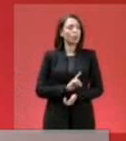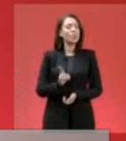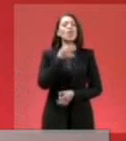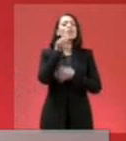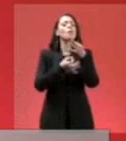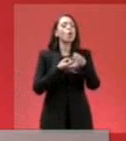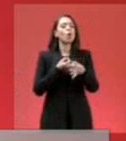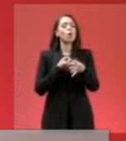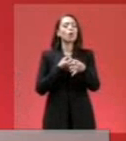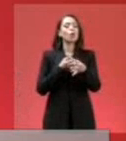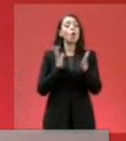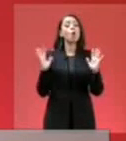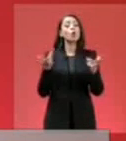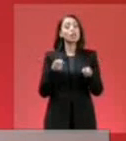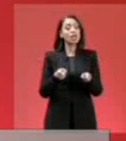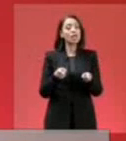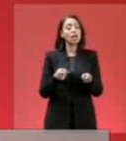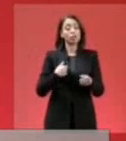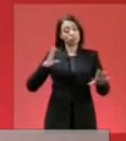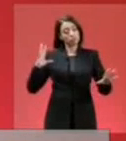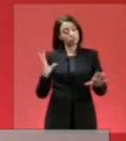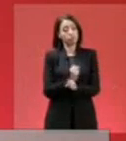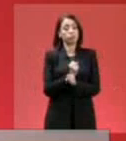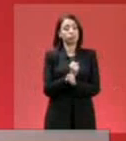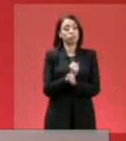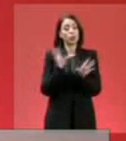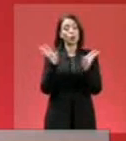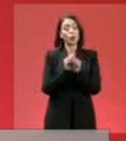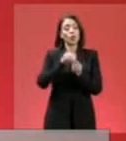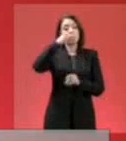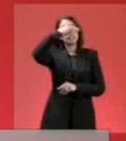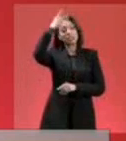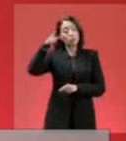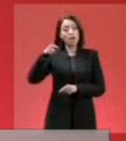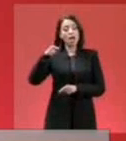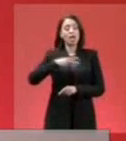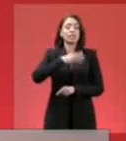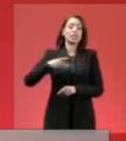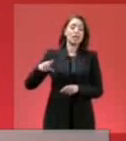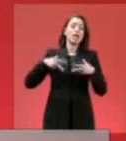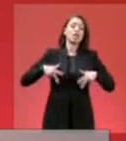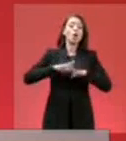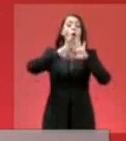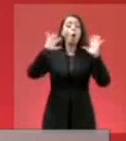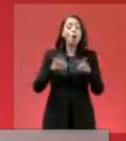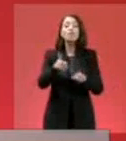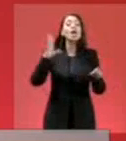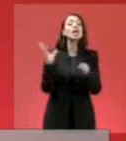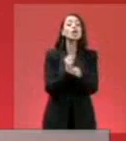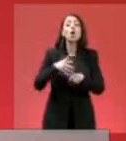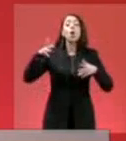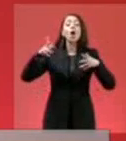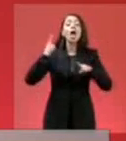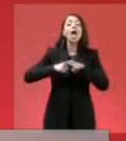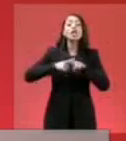πω ότι είναι κατορθώματα του Τσίπρα, της κυβέρνησης και του ΣΥΡΙΖΑ. Όλα αυτά είναι κατορθώματα του